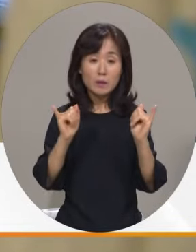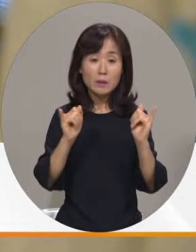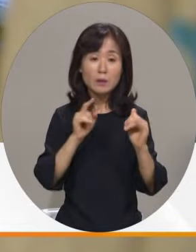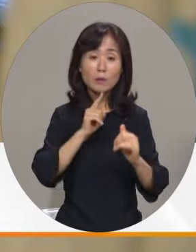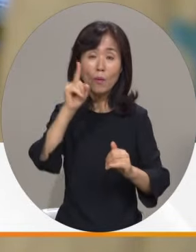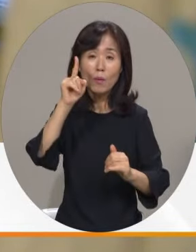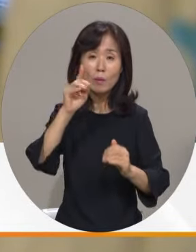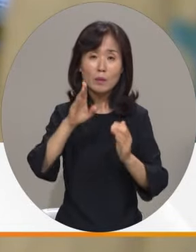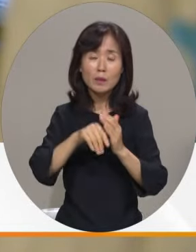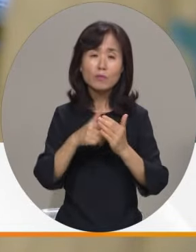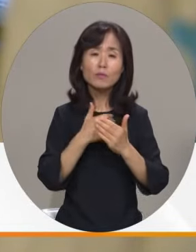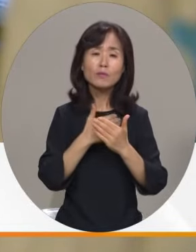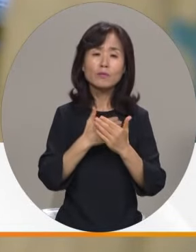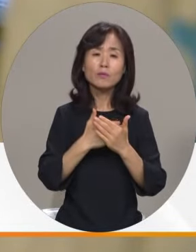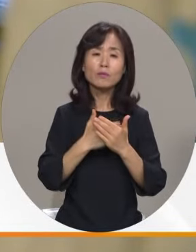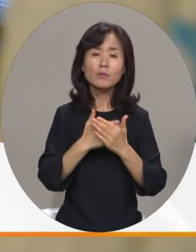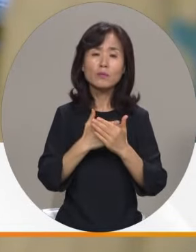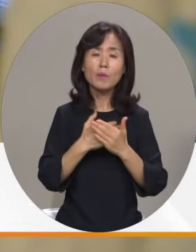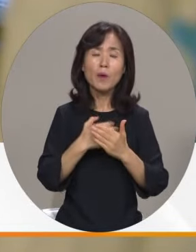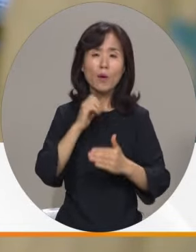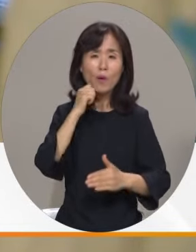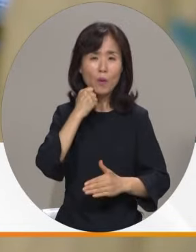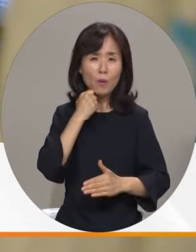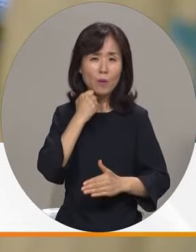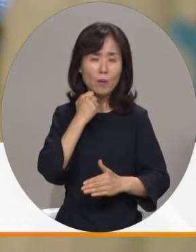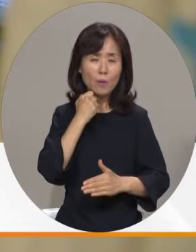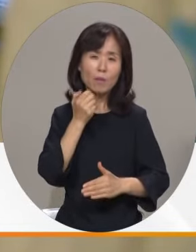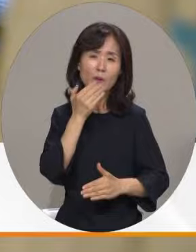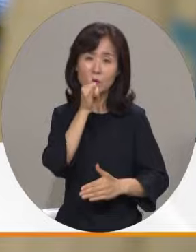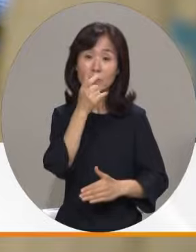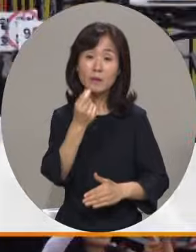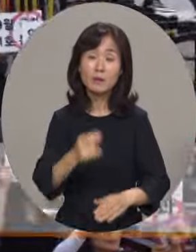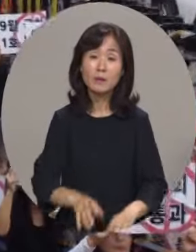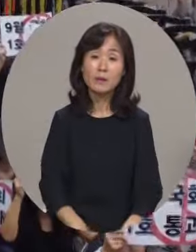함에 있어서 조금 더 두려움이나 어려움을 가질 수밖에 없습니다.